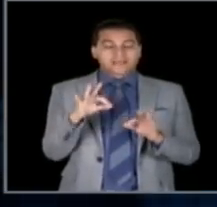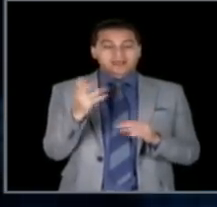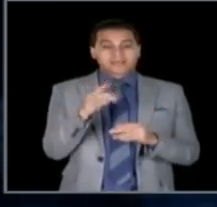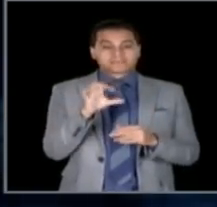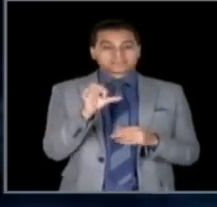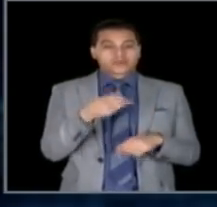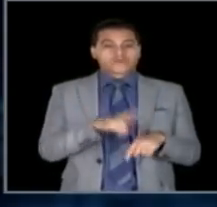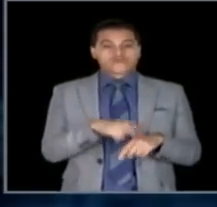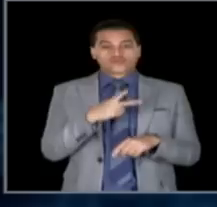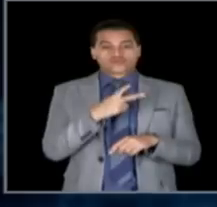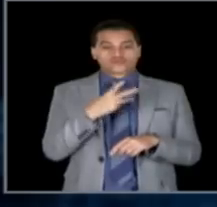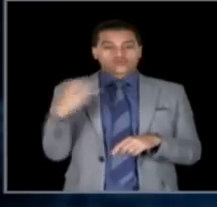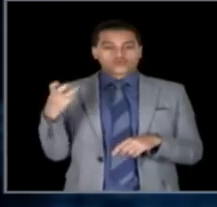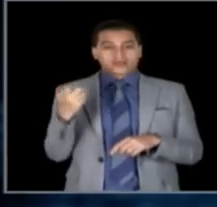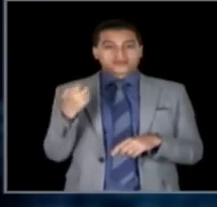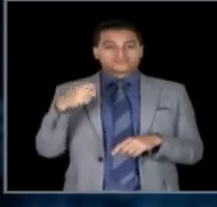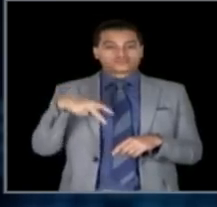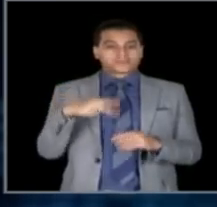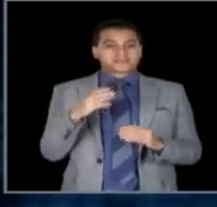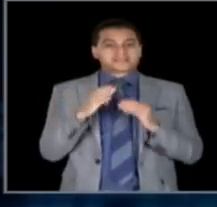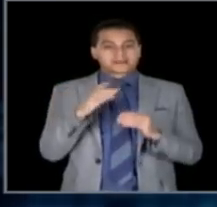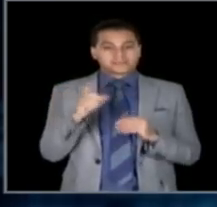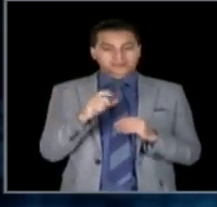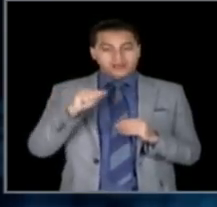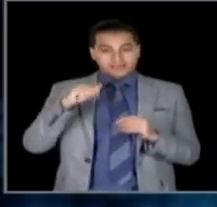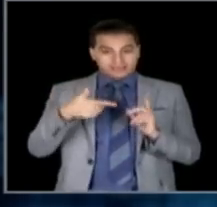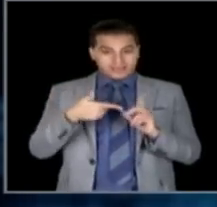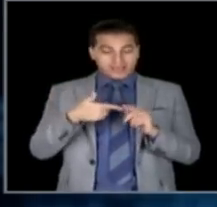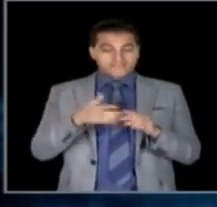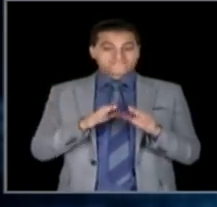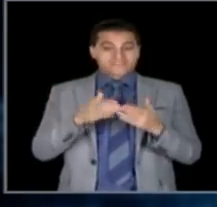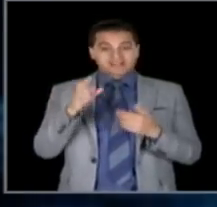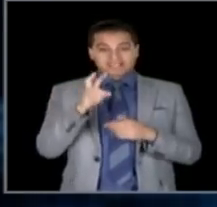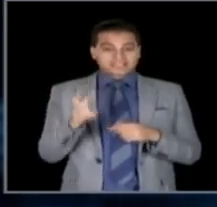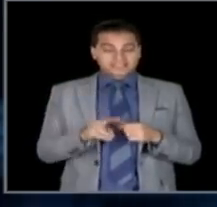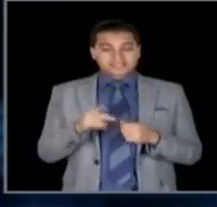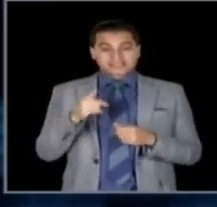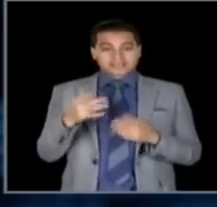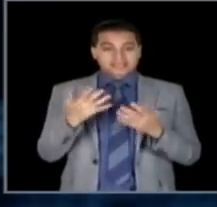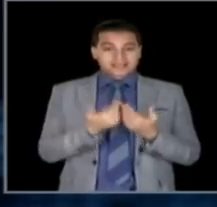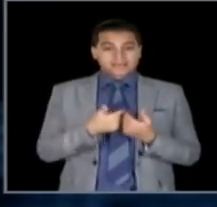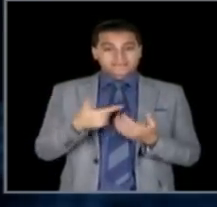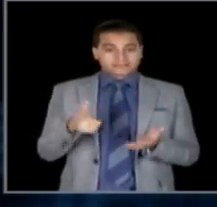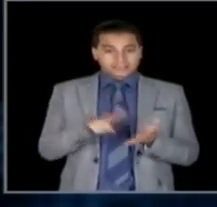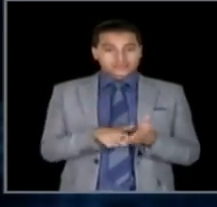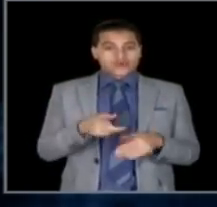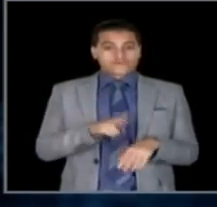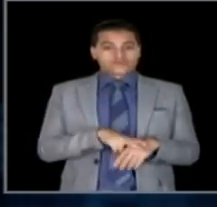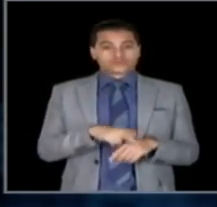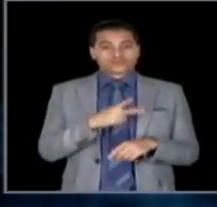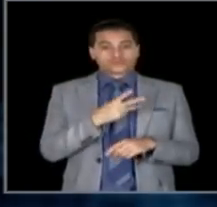نقاط، 385 نقطة إجابات صحيحة. فريق النيل في المركز الثاني 6 نقاط،